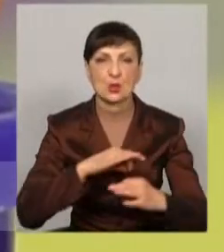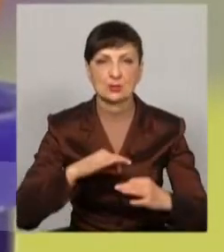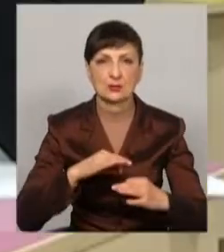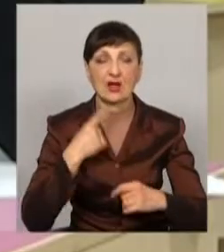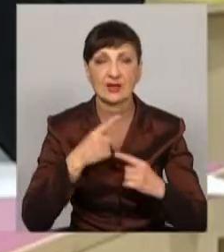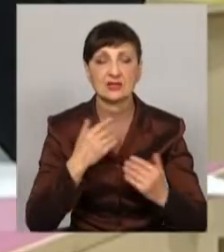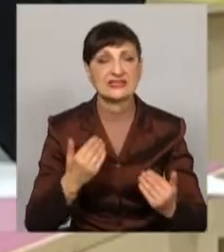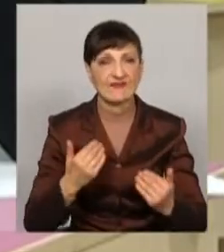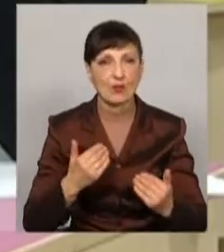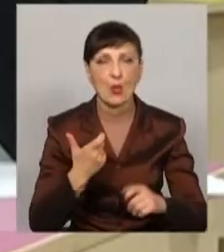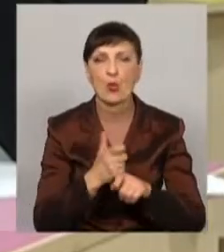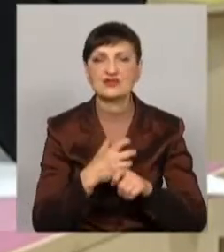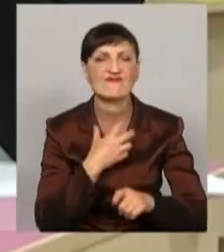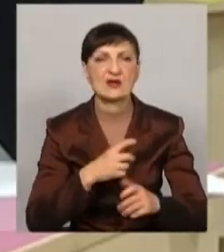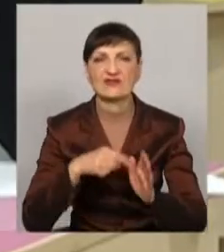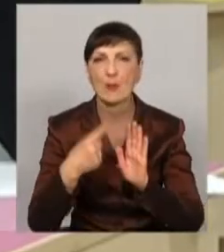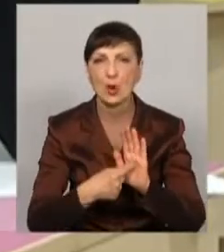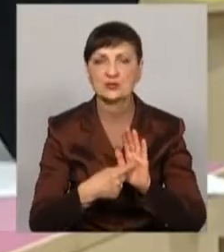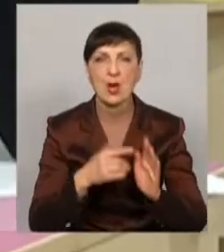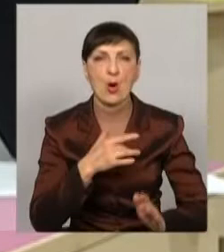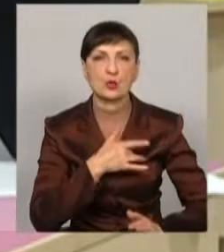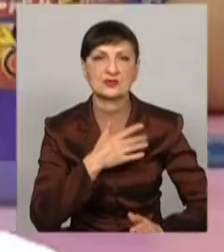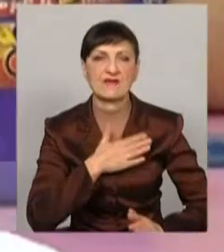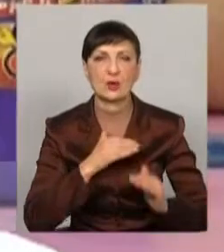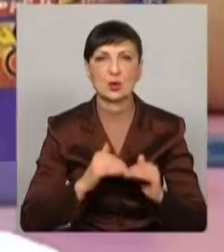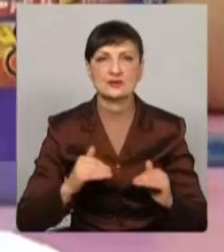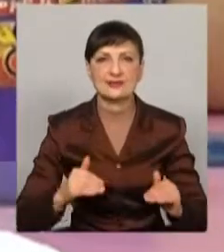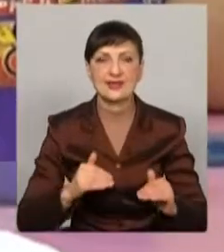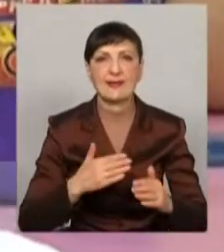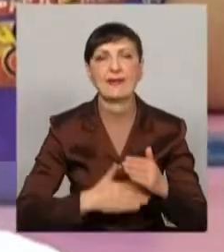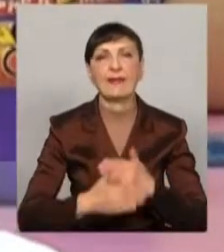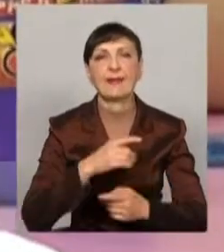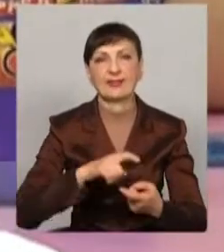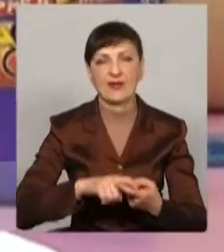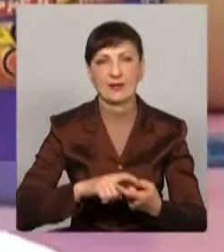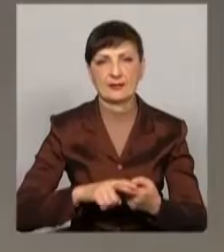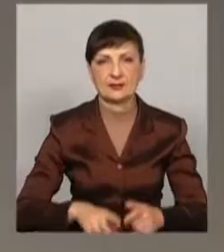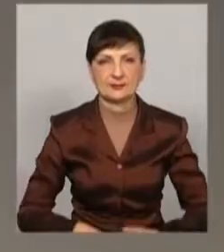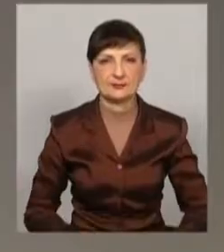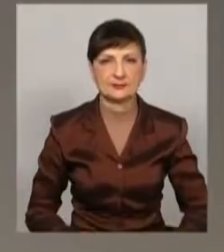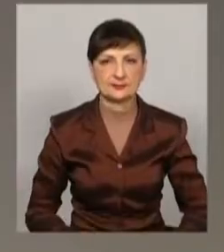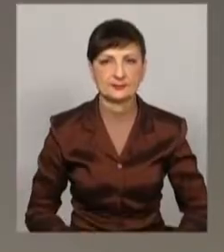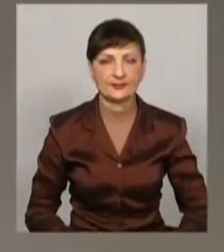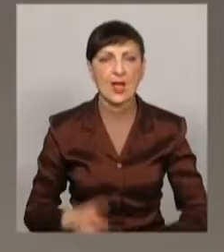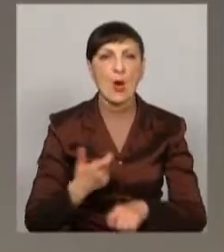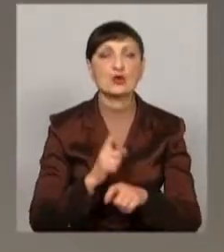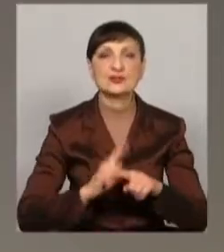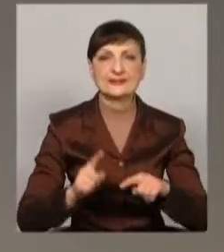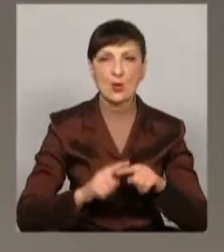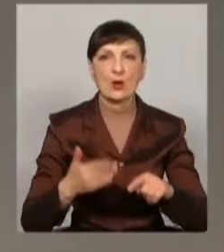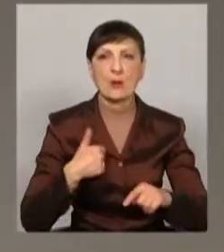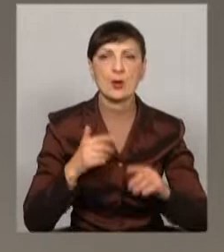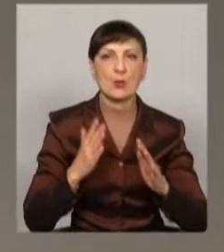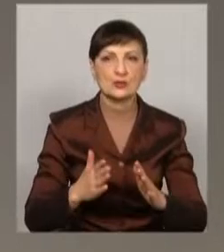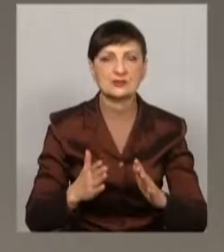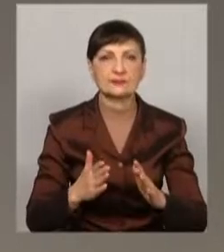что сейчас наиболее остро стоит вопрос по усыновлению детей с ограниченными возможностями. Очень скоро мы станем